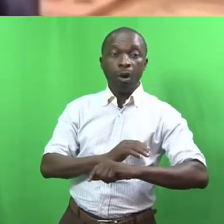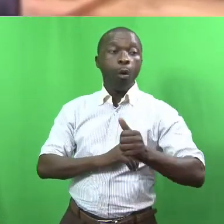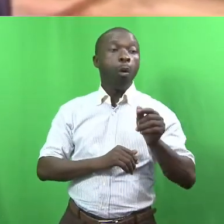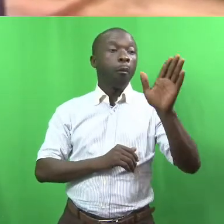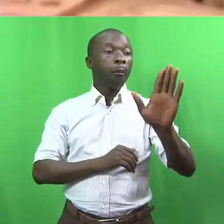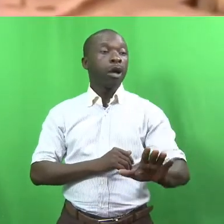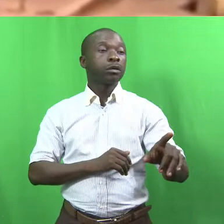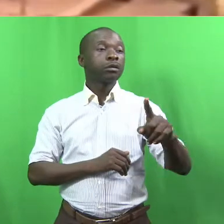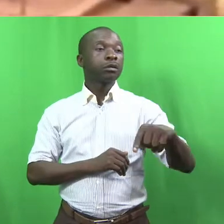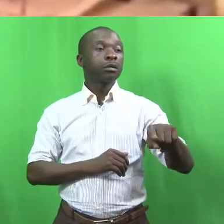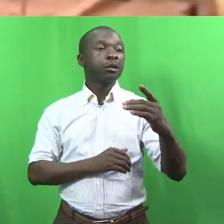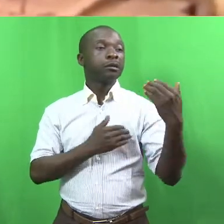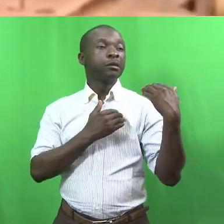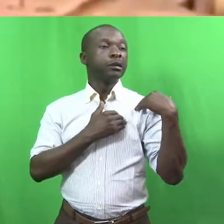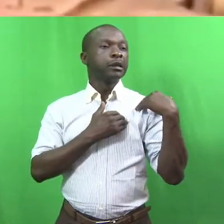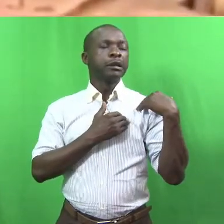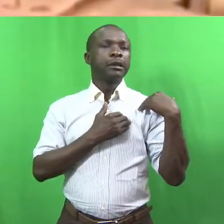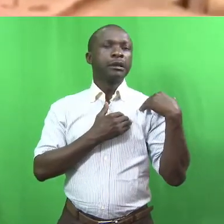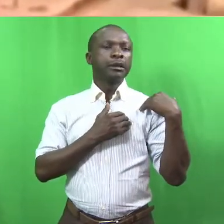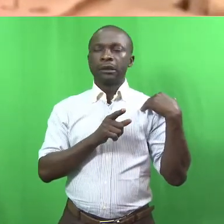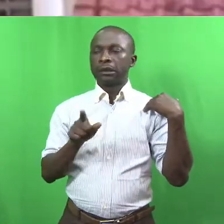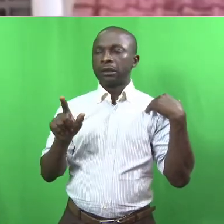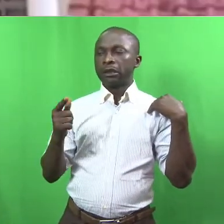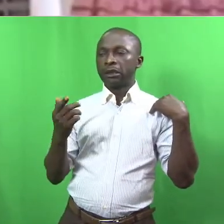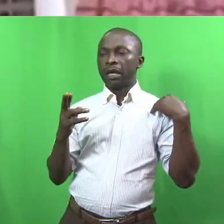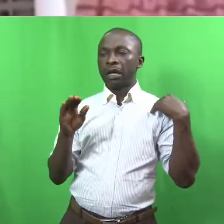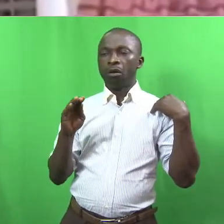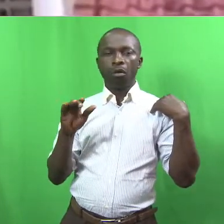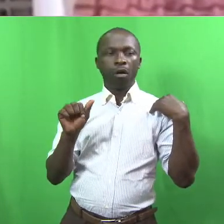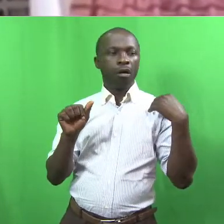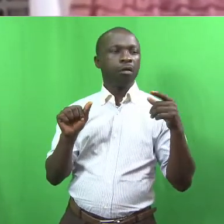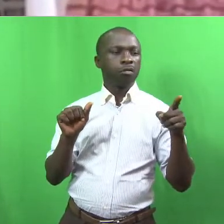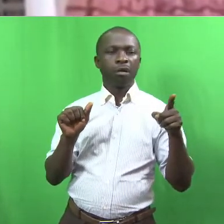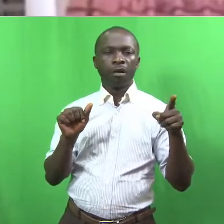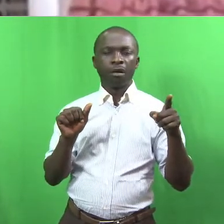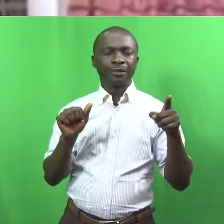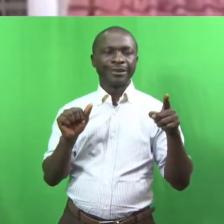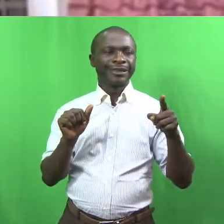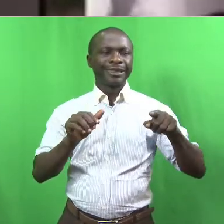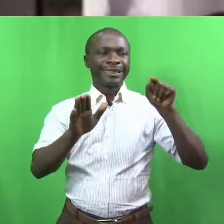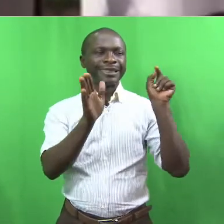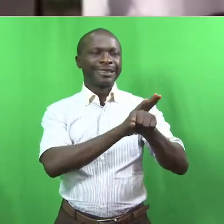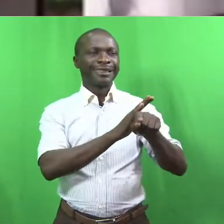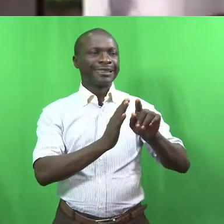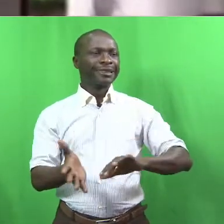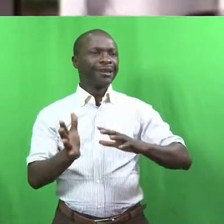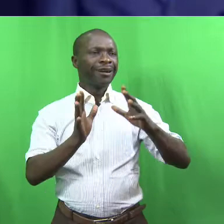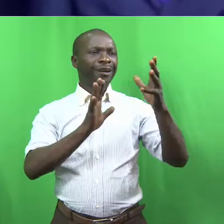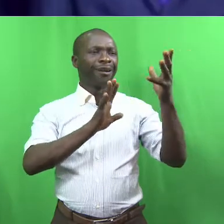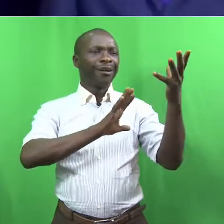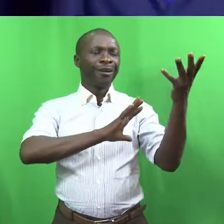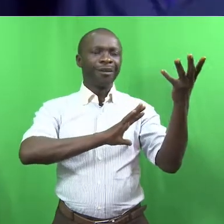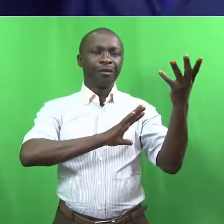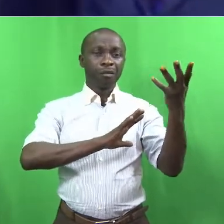situé à 150 km de Garoua, ne peut-il pas aussi être considéré comme un incident quand on